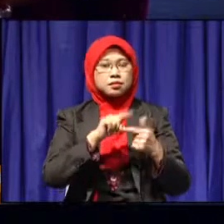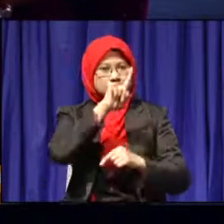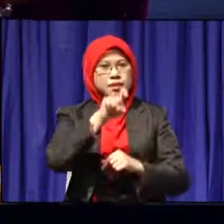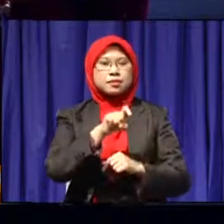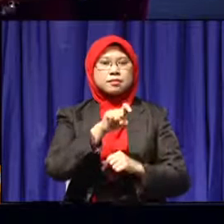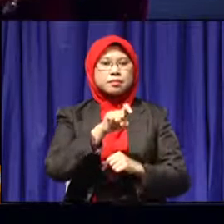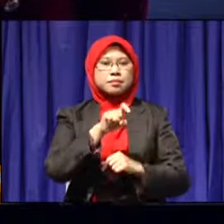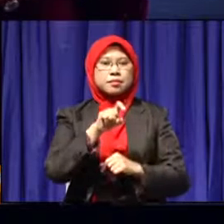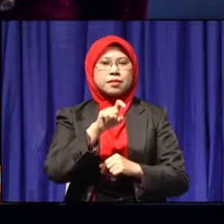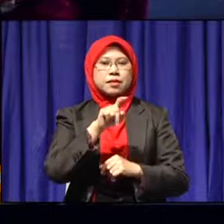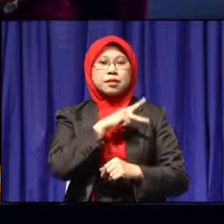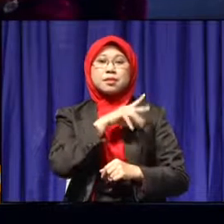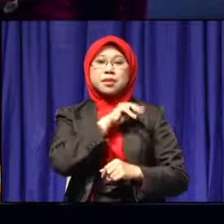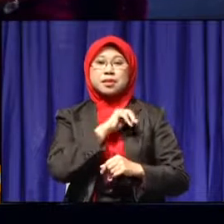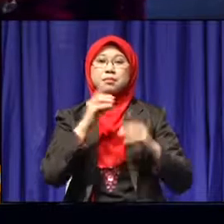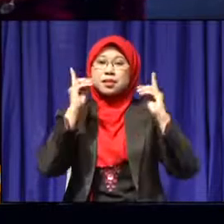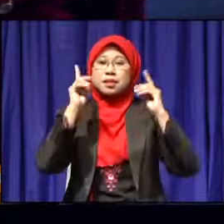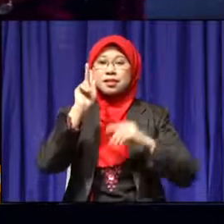Kementerian Pendidikan